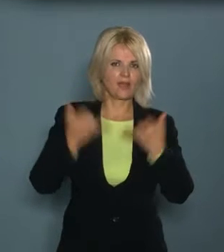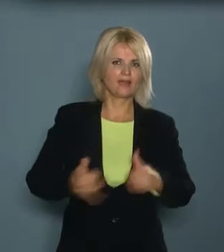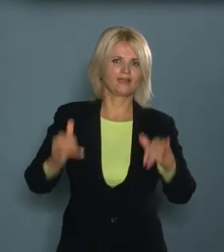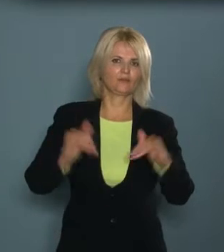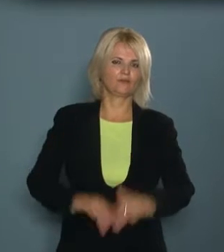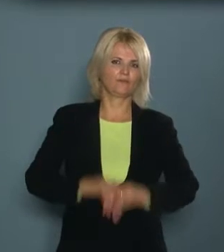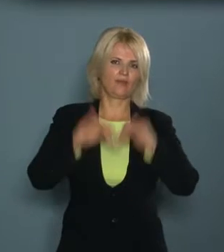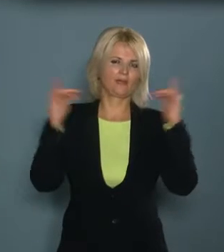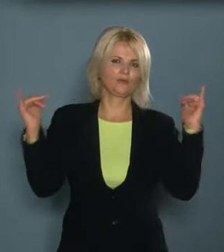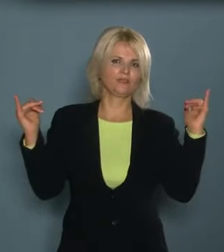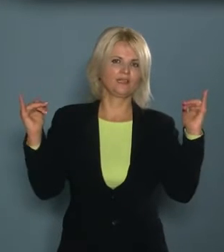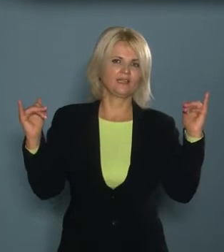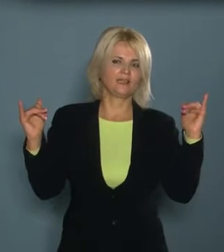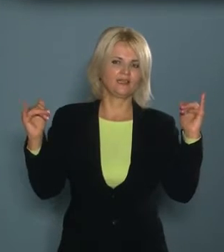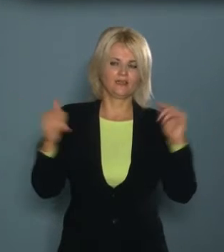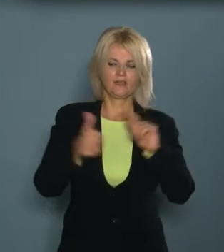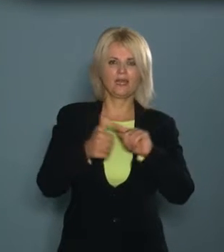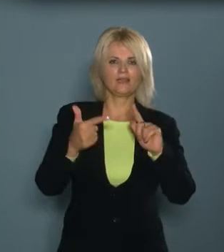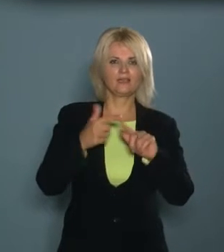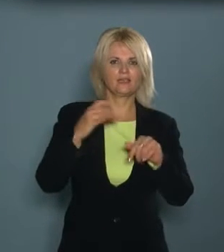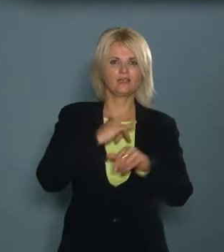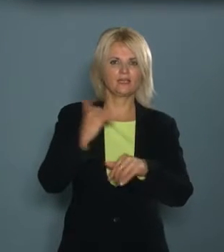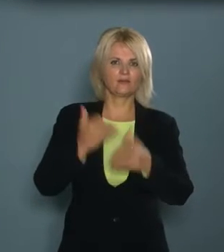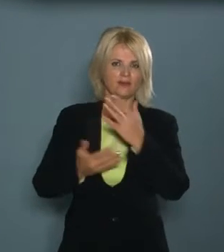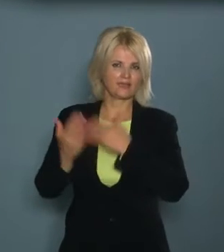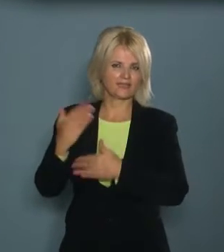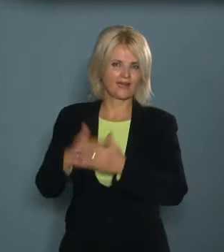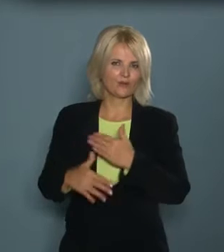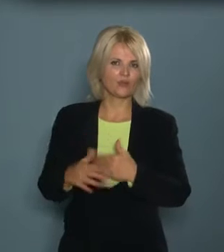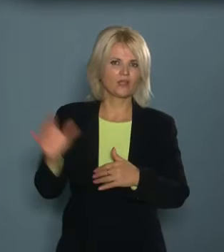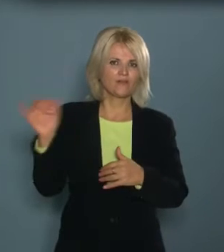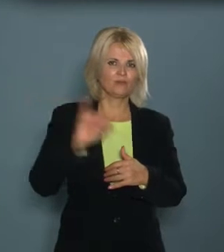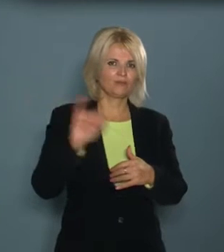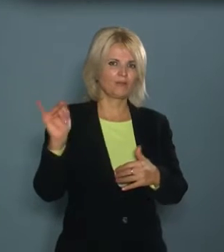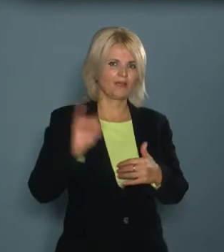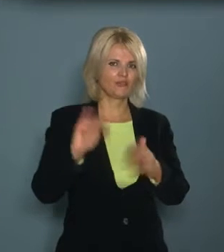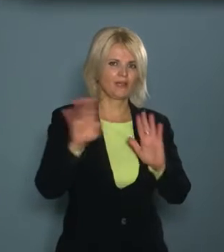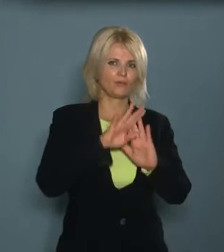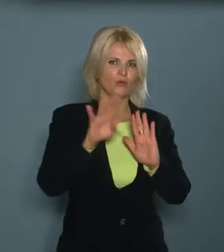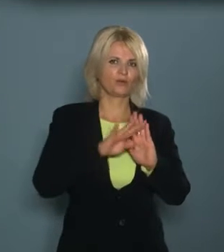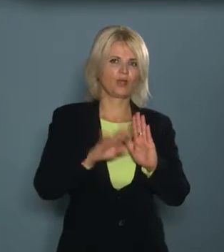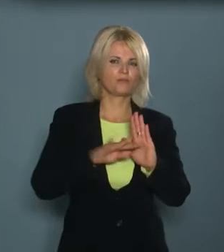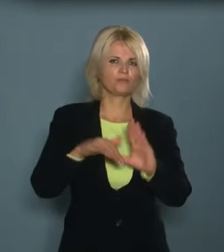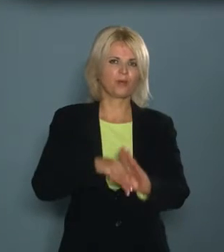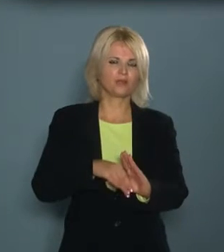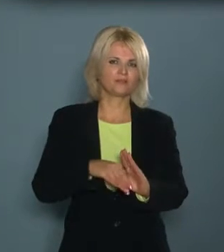egy fejlődés már talán egy vagy két évvel ezelőtt. A Budapestért program